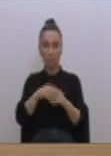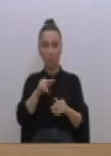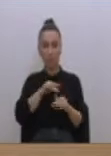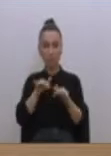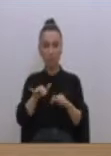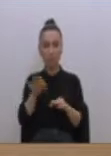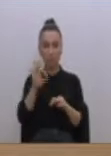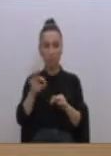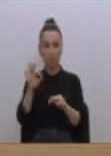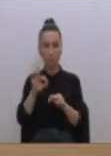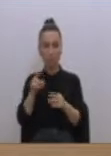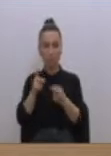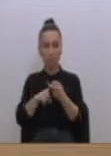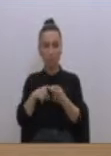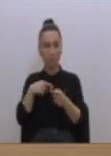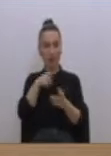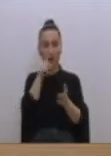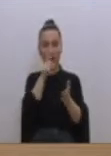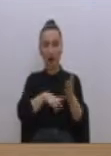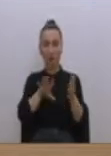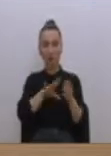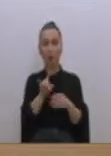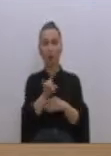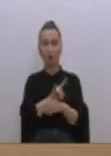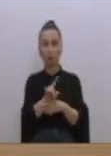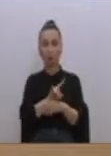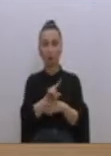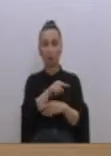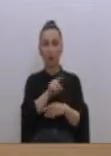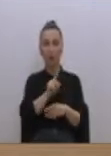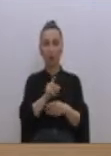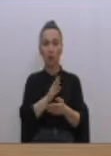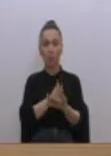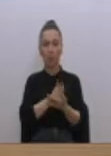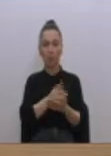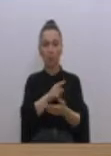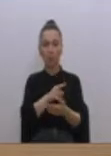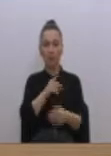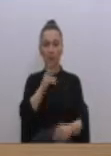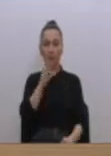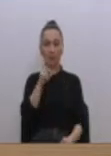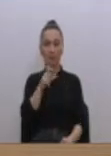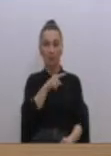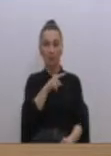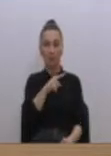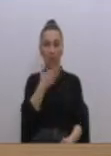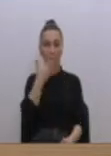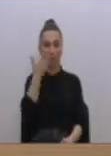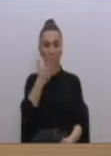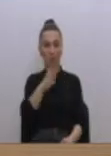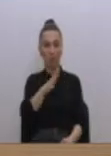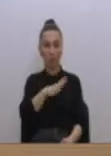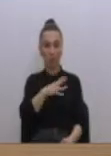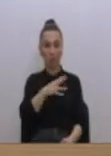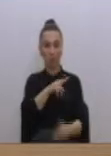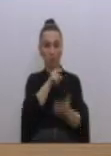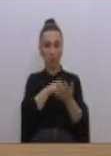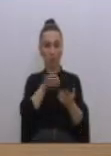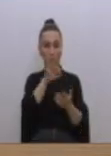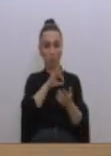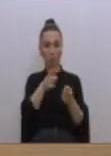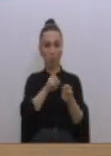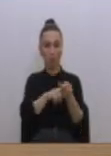ამ შემთხვევაში და არ მჯერა იმ ტყუილის, რომელსაც ირაკლი კობახიძე აჟღერებდა ამ საკითხთან